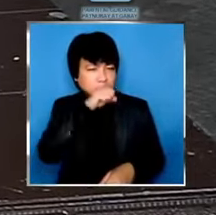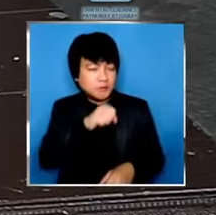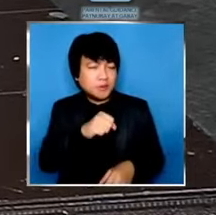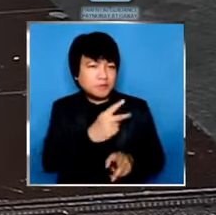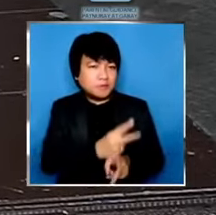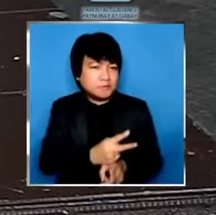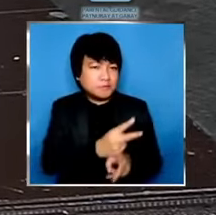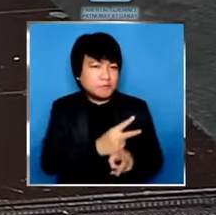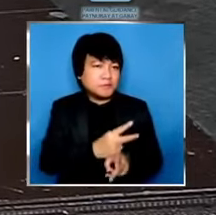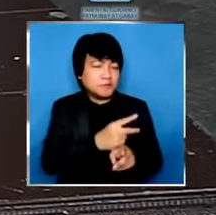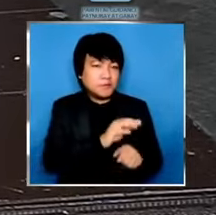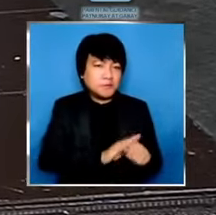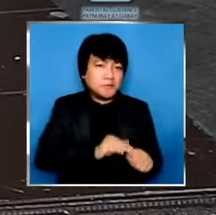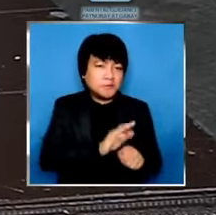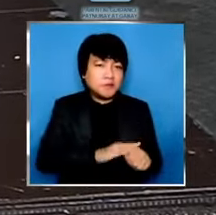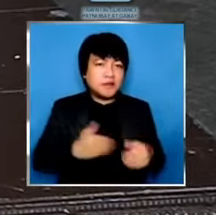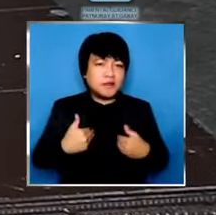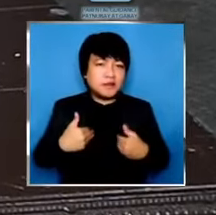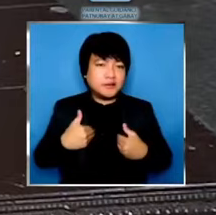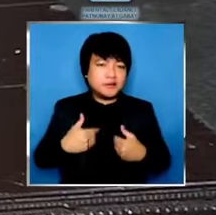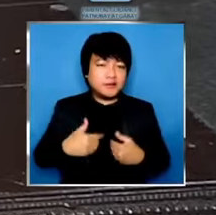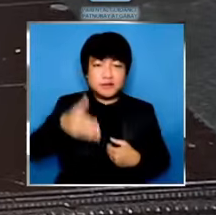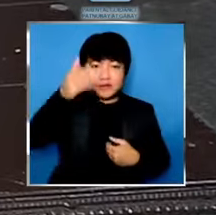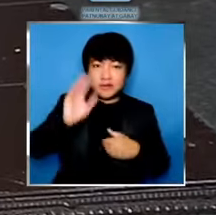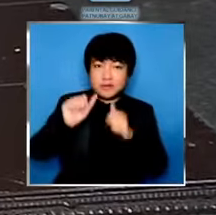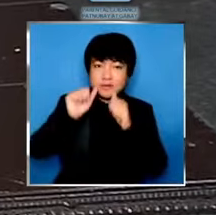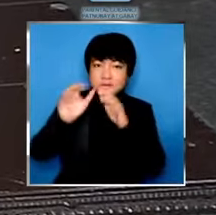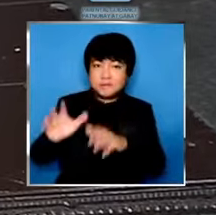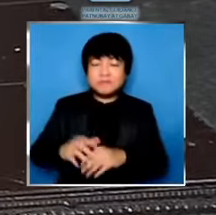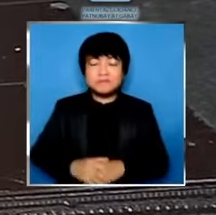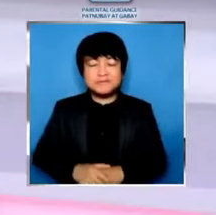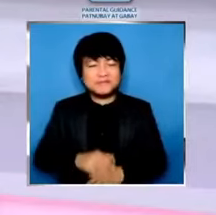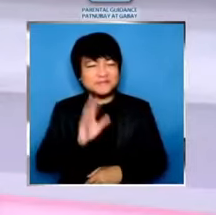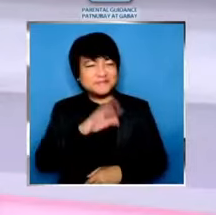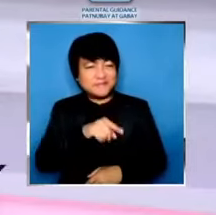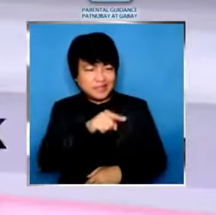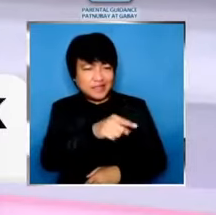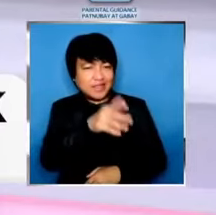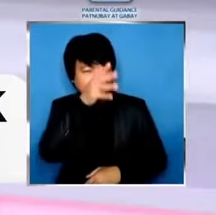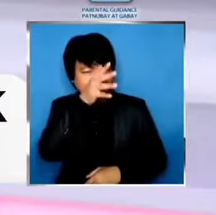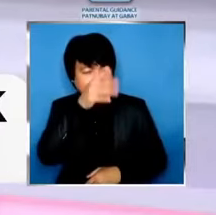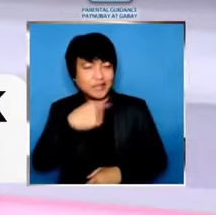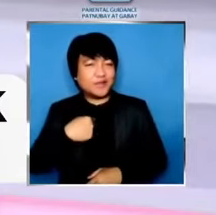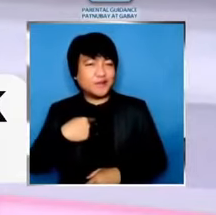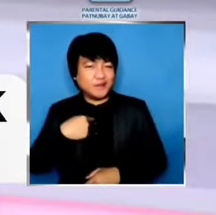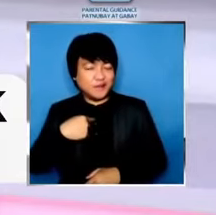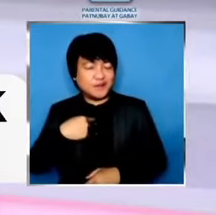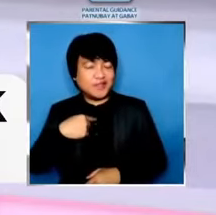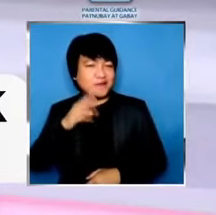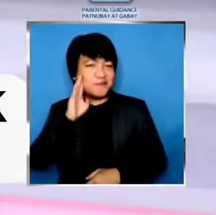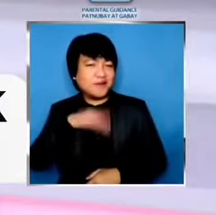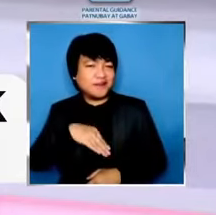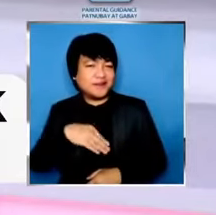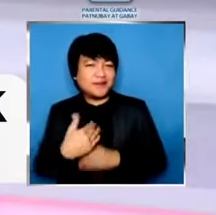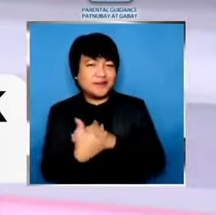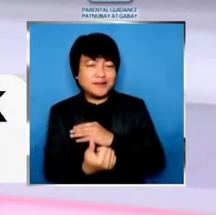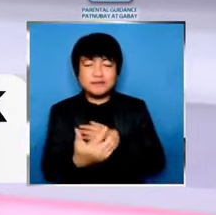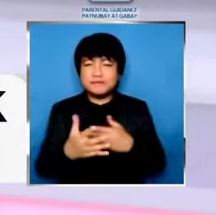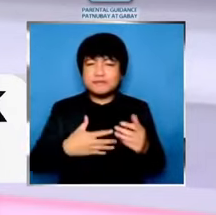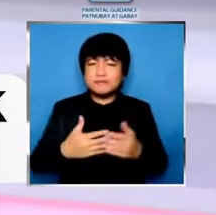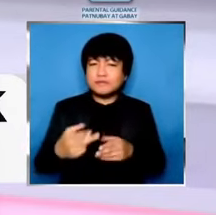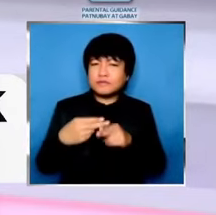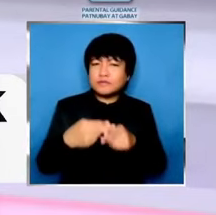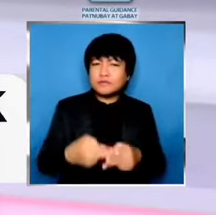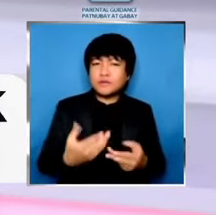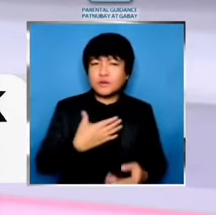more, Kuya Kim. Ako maraming salamat. Ikaw ang tatay, kuya lang ako. Ikaw naman. Bakit nga ba hanggang ngayon ay wala pa rin pangalan ang Miracle White Lion natin? Bakit wala pa pangalan hanggang